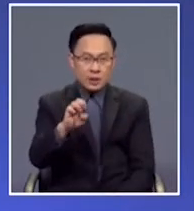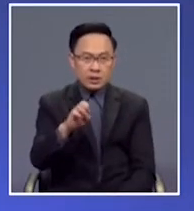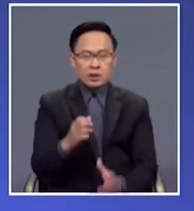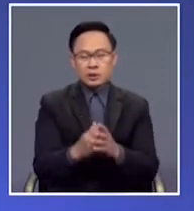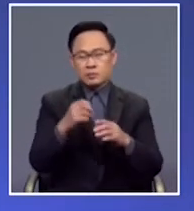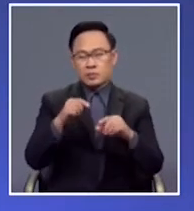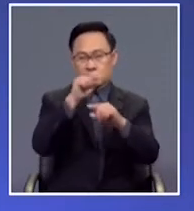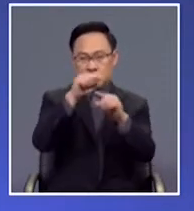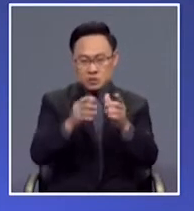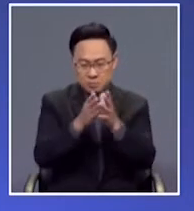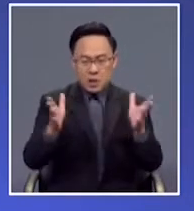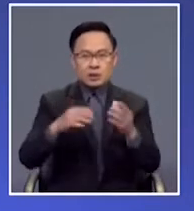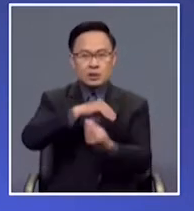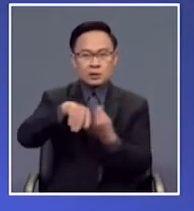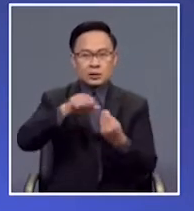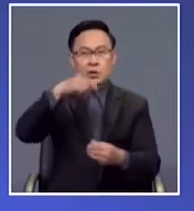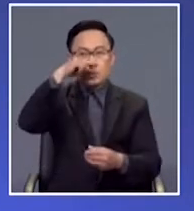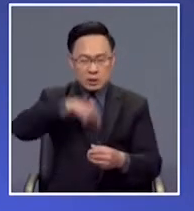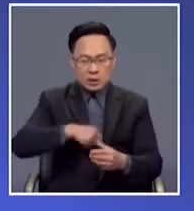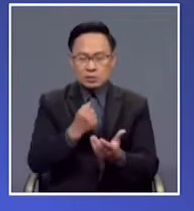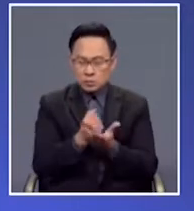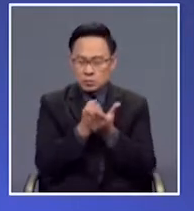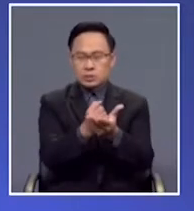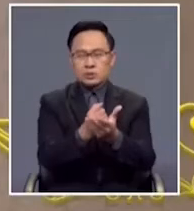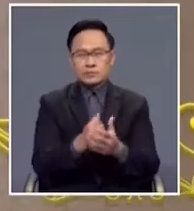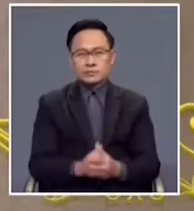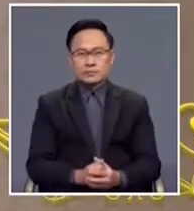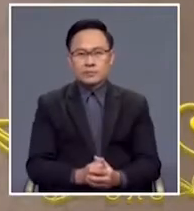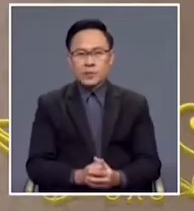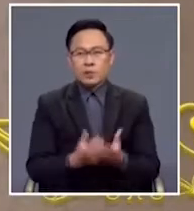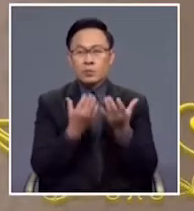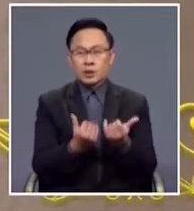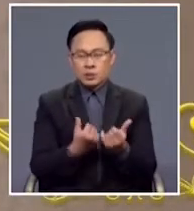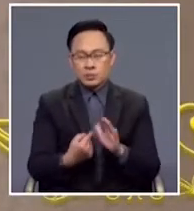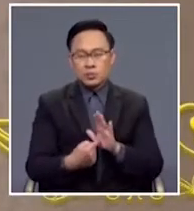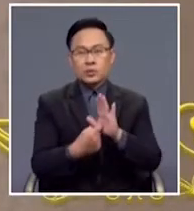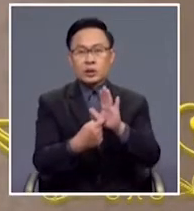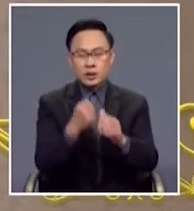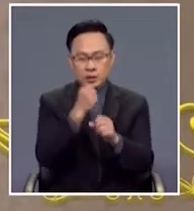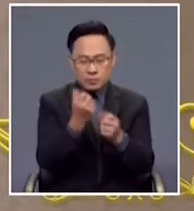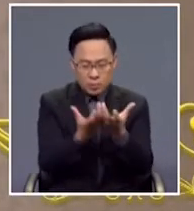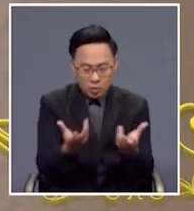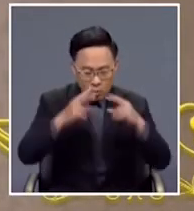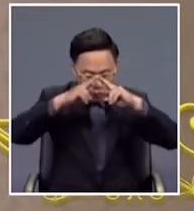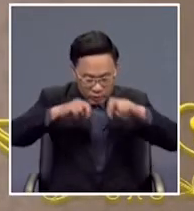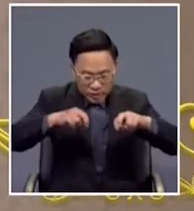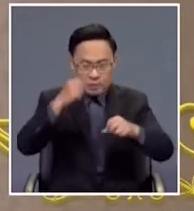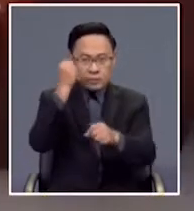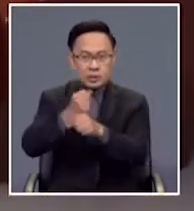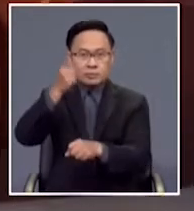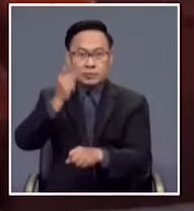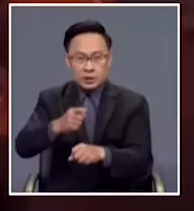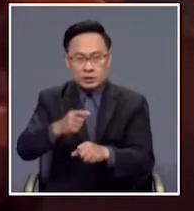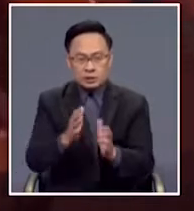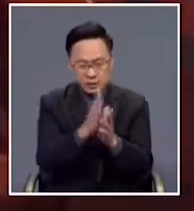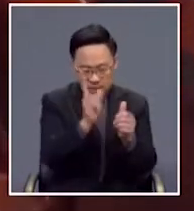เศรษฐกิจของประเทศวันนี้ก็ยังมีความจำเป็นอยู่ทั้งหมดนะครับวันนี้ผมขอยกตัวอย่างการนำงานวิจัยมาผลิตแท้จริงจากกรณี